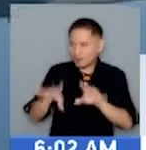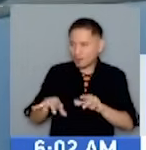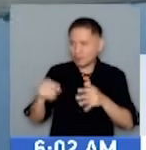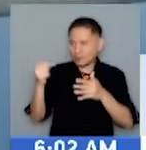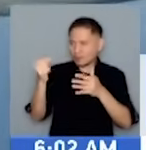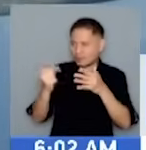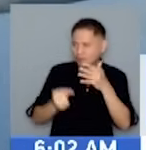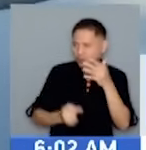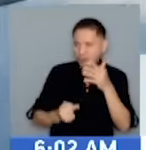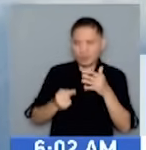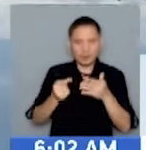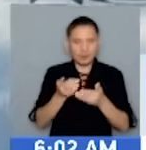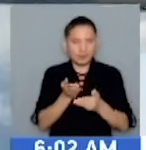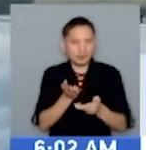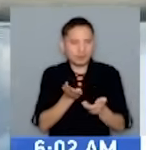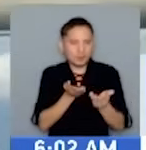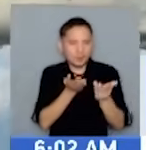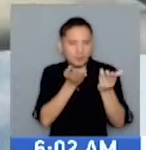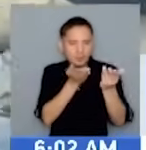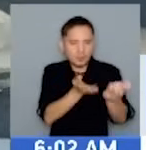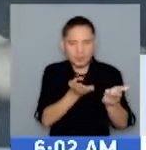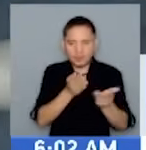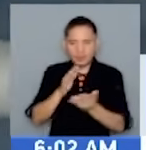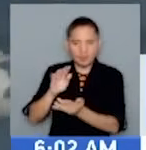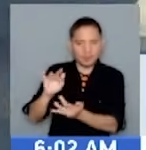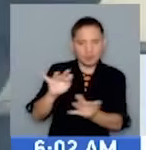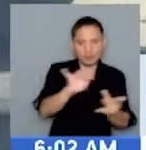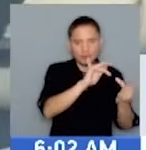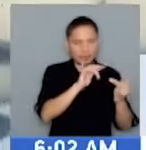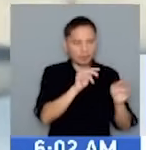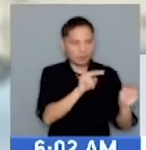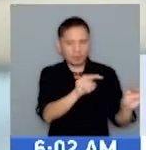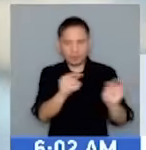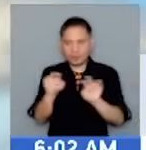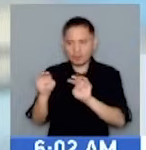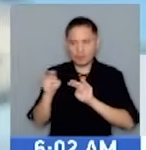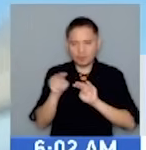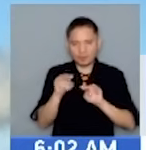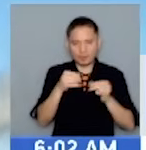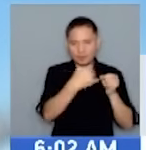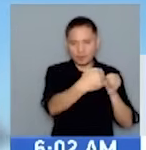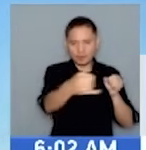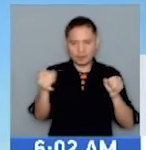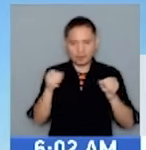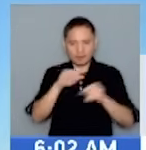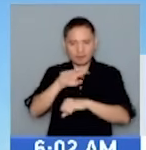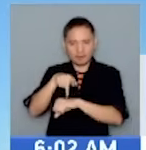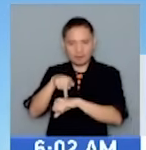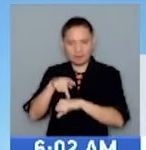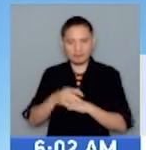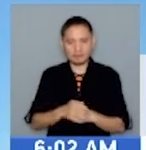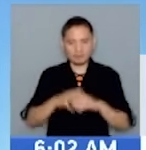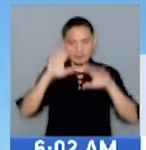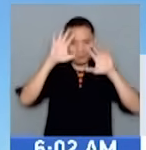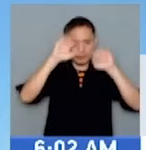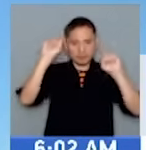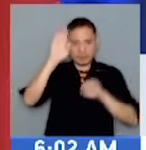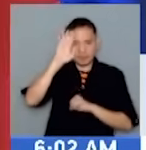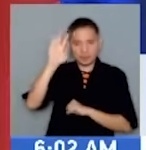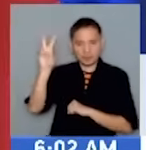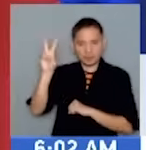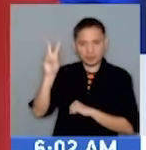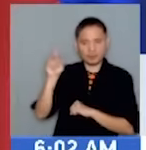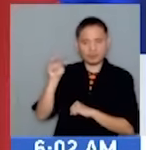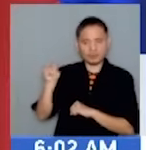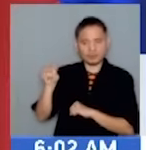magpatrol sa Exclusive Economic Zone ng Pilipinas. Gayunpaman, si Pangulong Bongbong Marcos pa rin daw ang magpapasya kung makikipag-usap